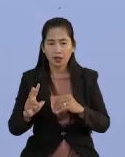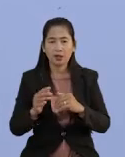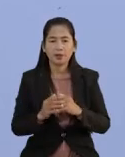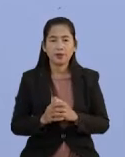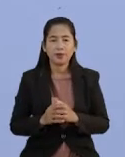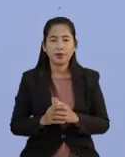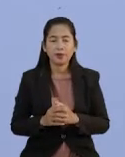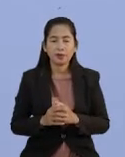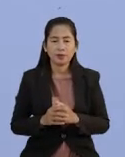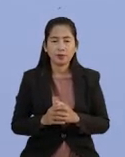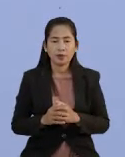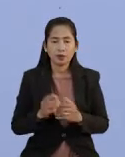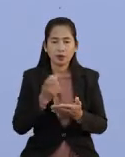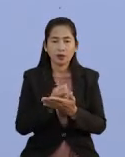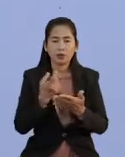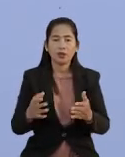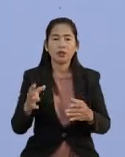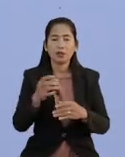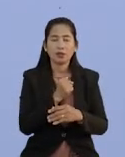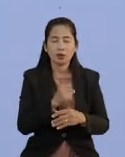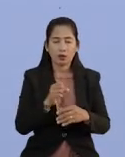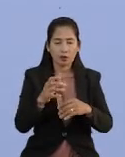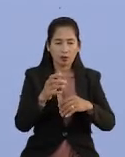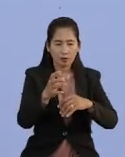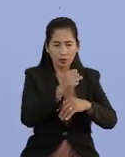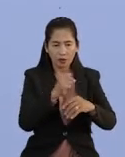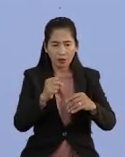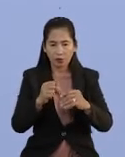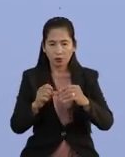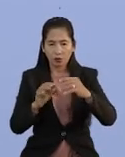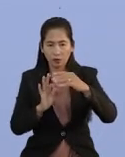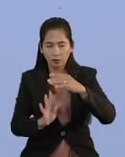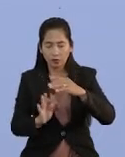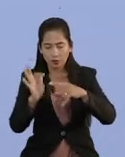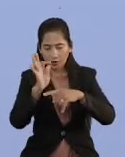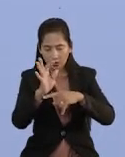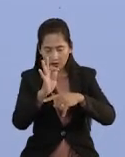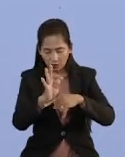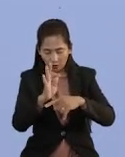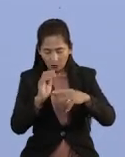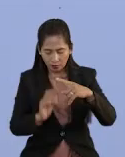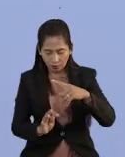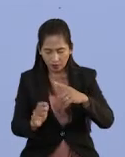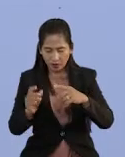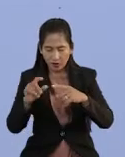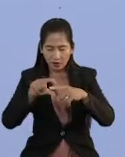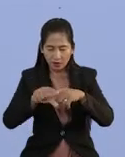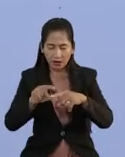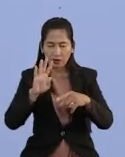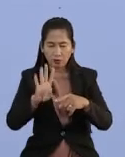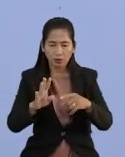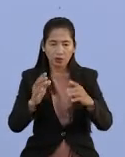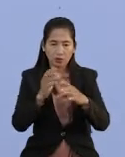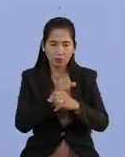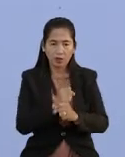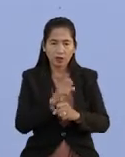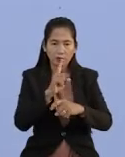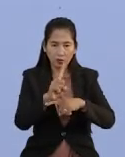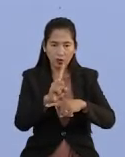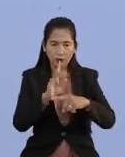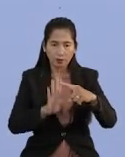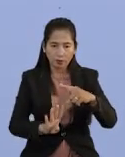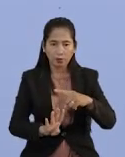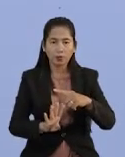phì. Chà. Rồi chứ nâng dường dốc, hiện dốc nâng phía bay. Một chai nâng chầm nguồn bốn, nu dương nâng bán, môi